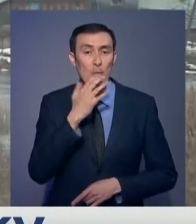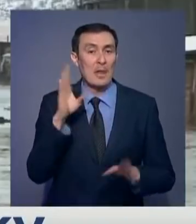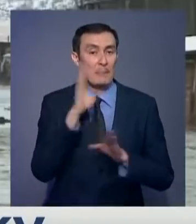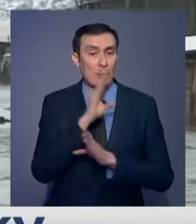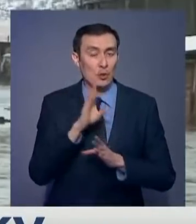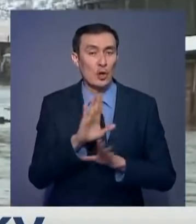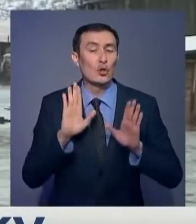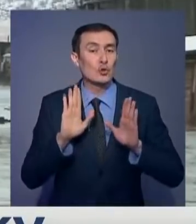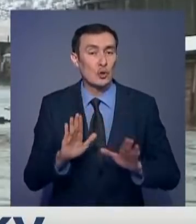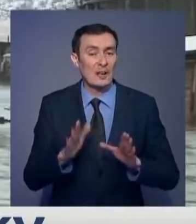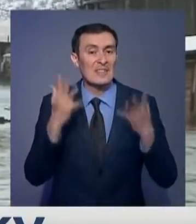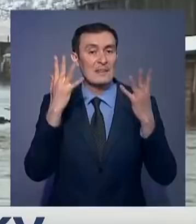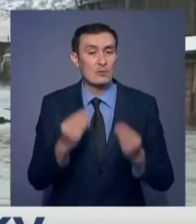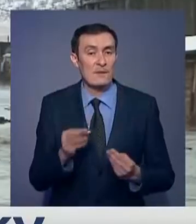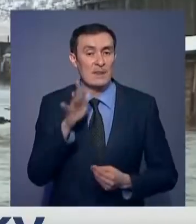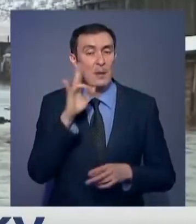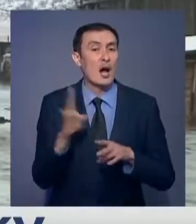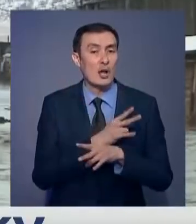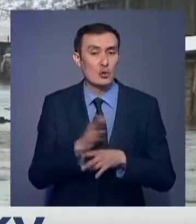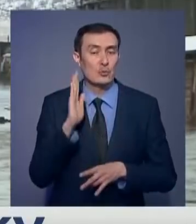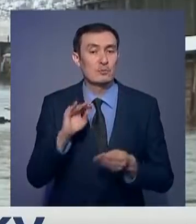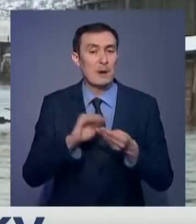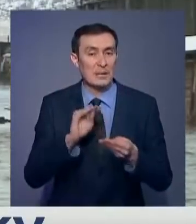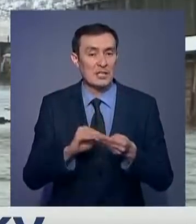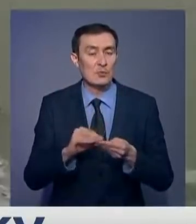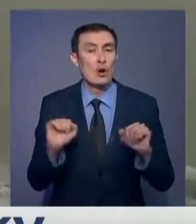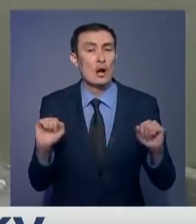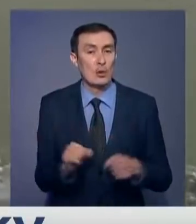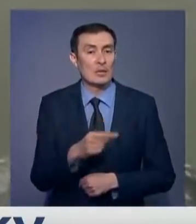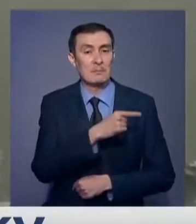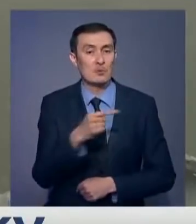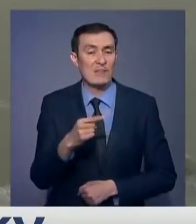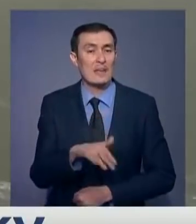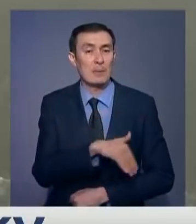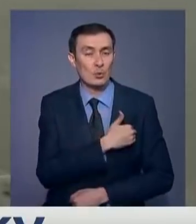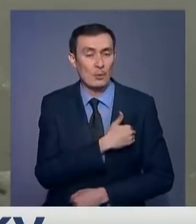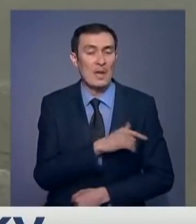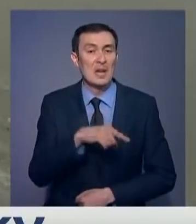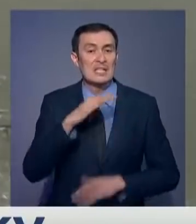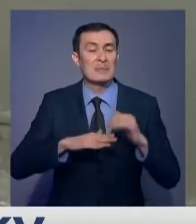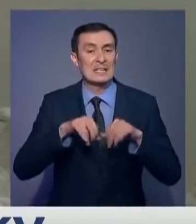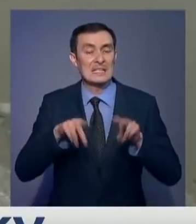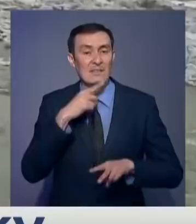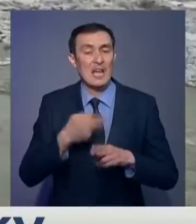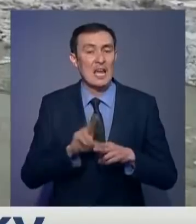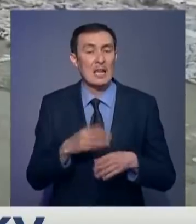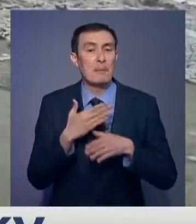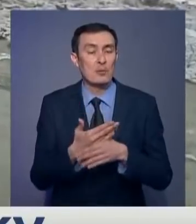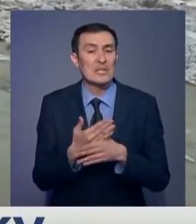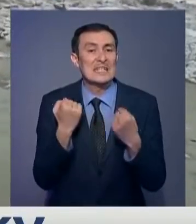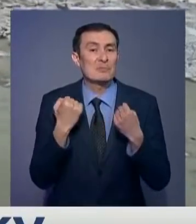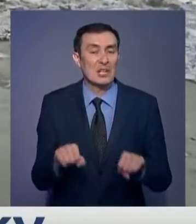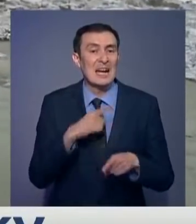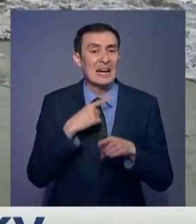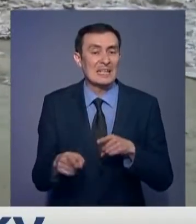погода, но только в дневное время. Ночью будет сохраняться минусовая температура. Спасатели говорят, это поможет